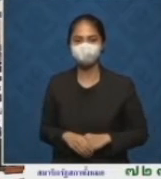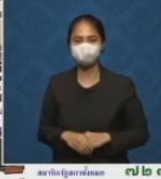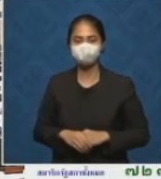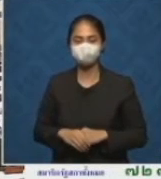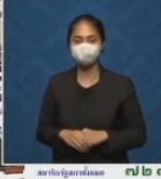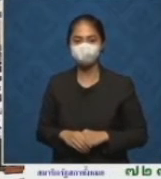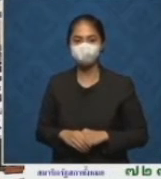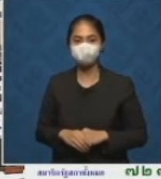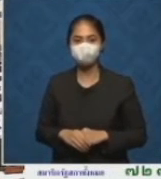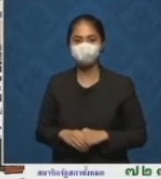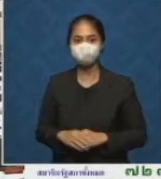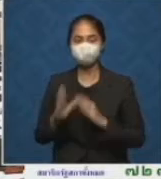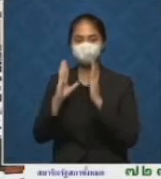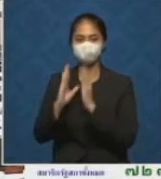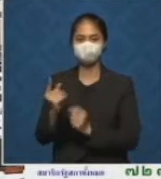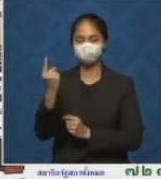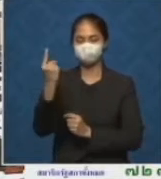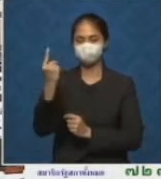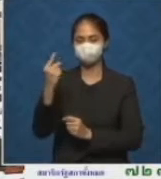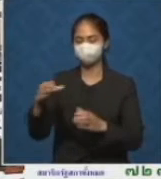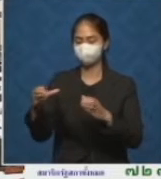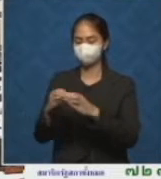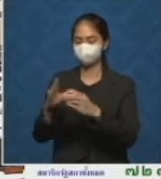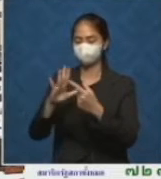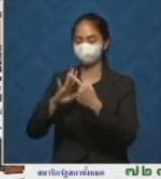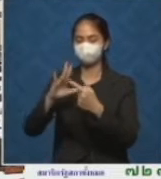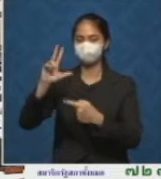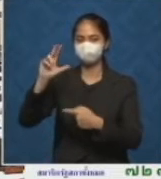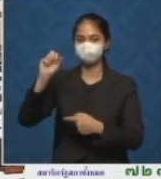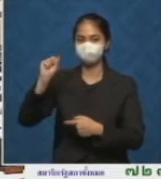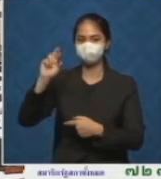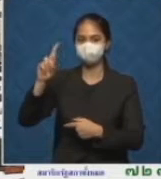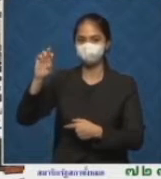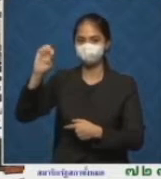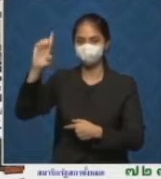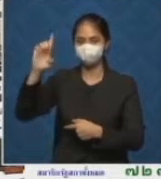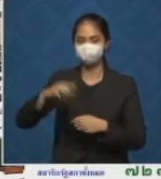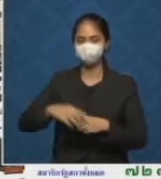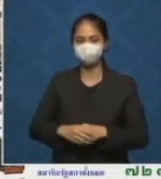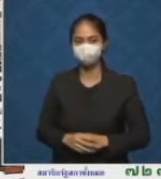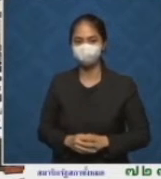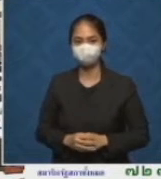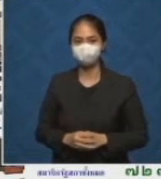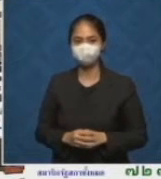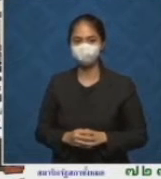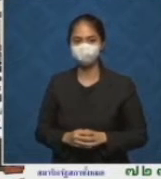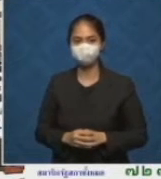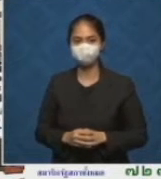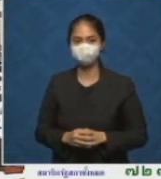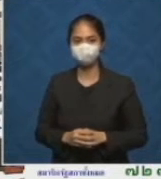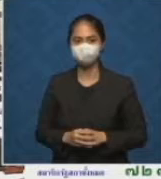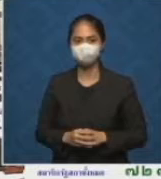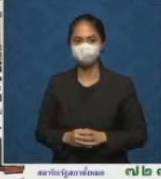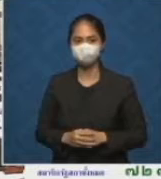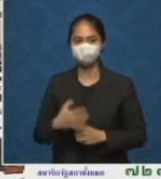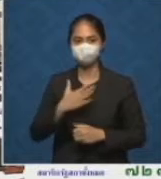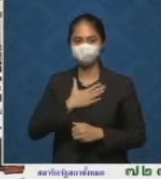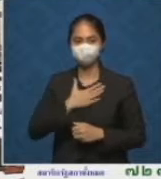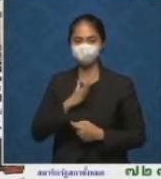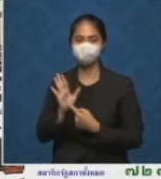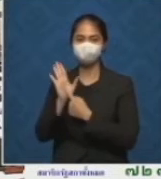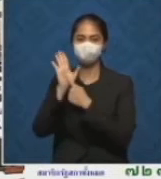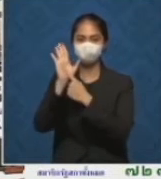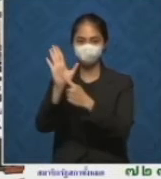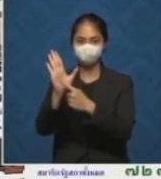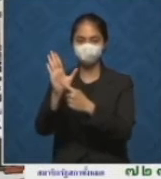รคเสรีรวมไทย1ท่านครับ เรียนท่านประธานที่เคารพผมวิรัติวรุณสลินพรรคเสรีไทยครับพรรคเสรีไทยขอเสนอกรรมา